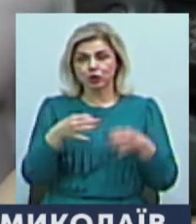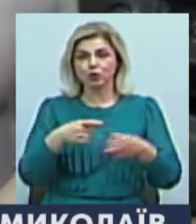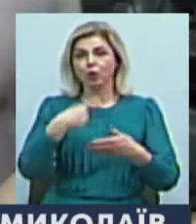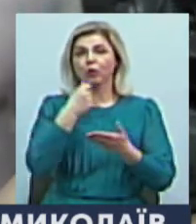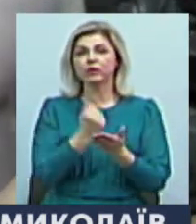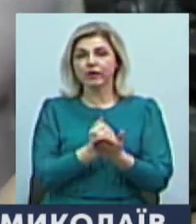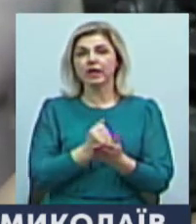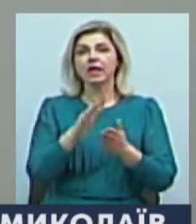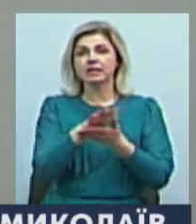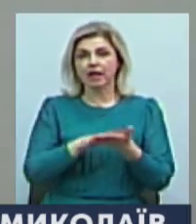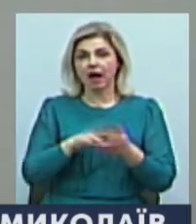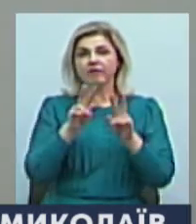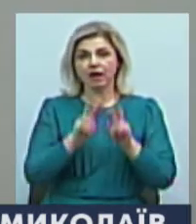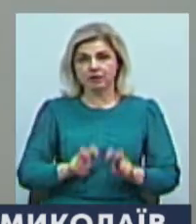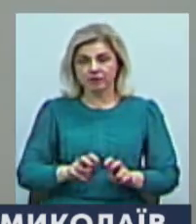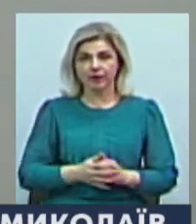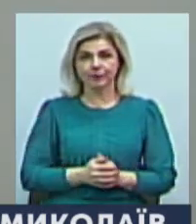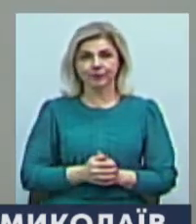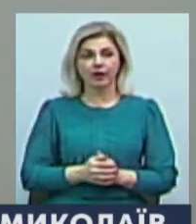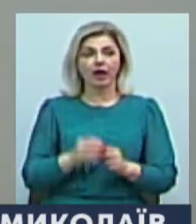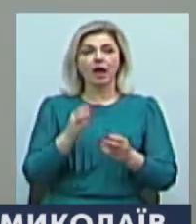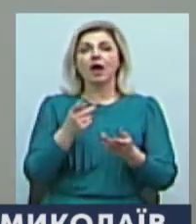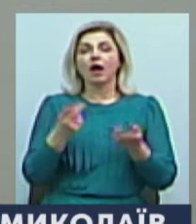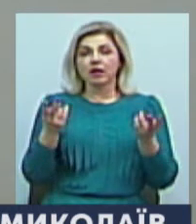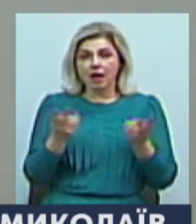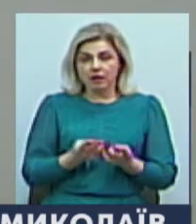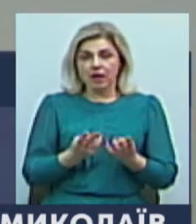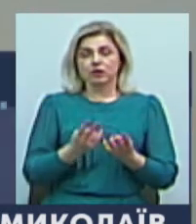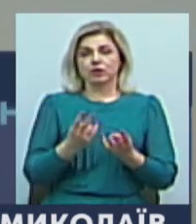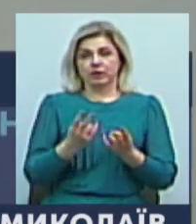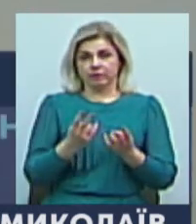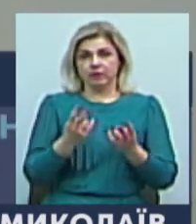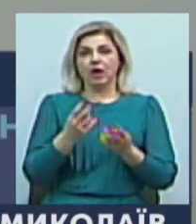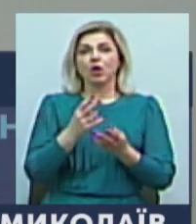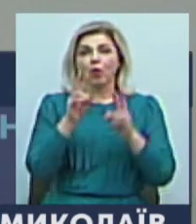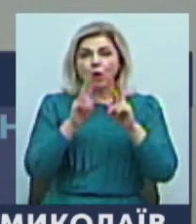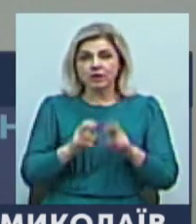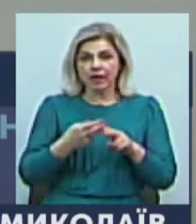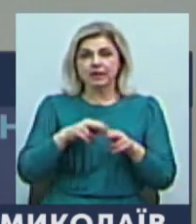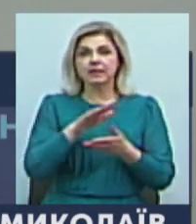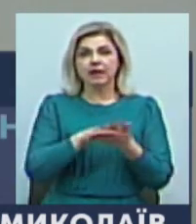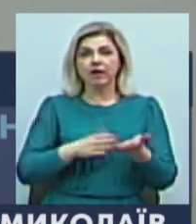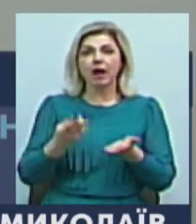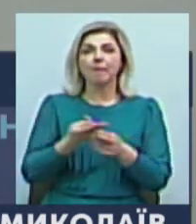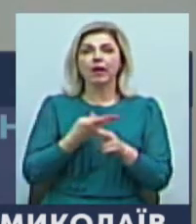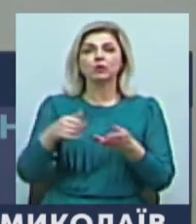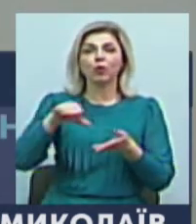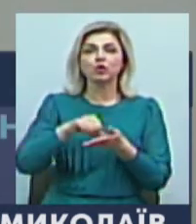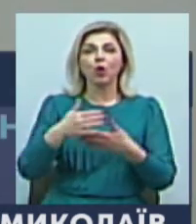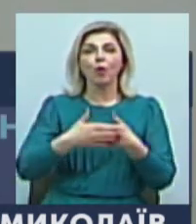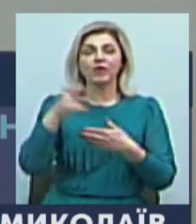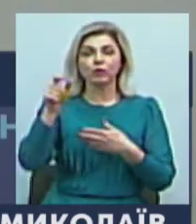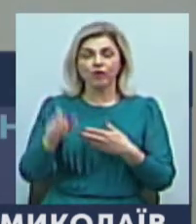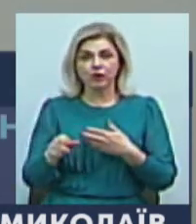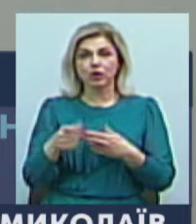заяву розглядатимуть. Належний розгляд цієї заяви без участі обвинуваченого, яка,